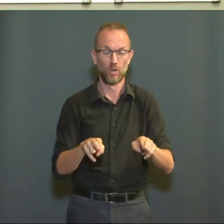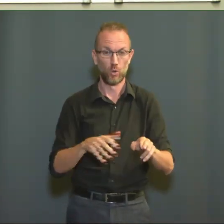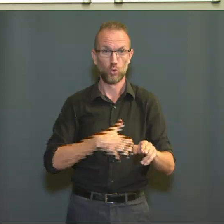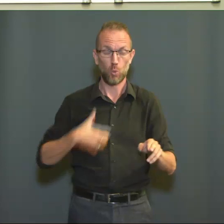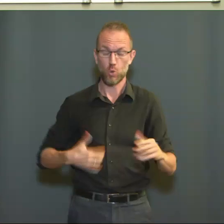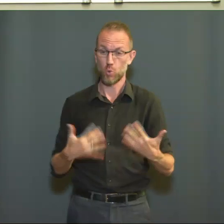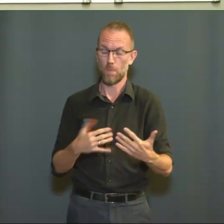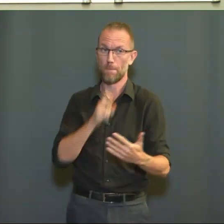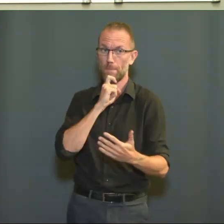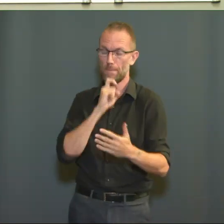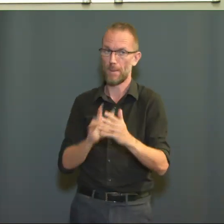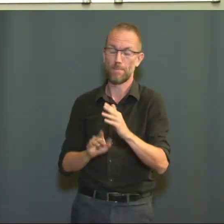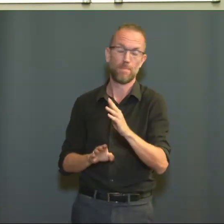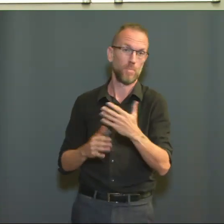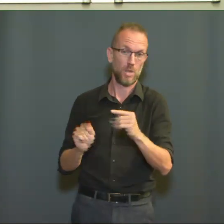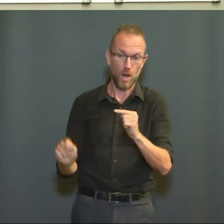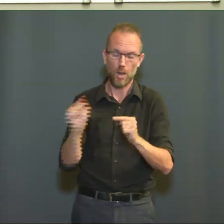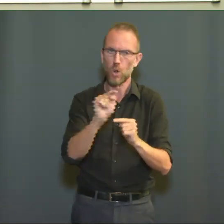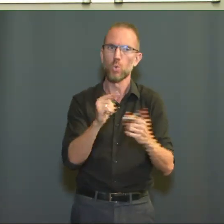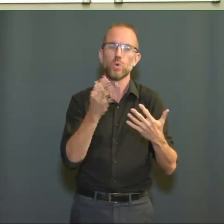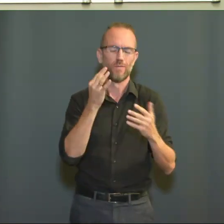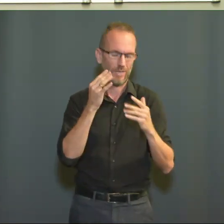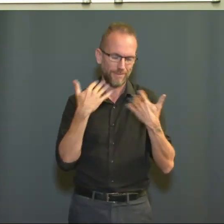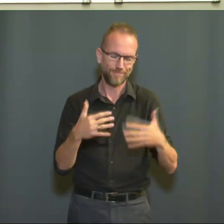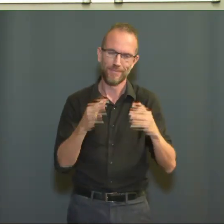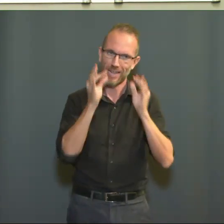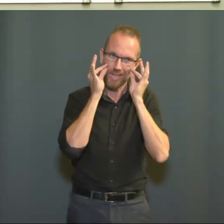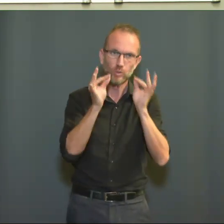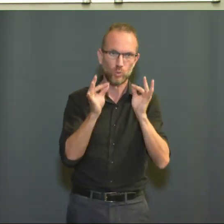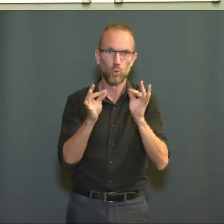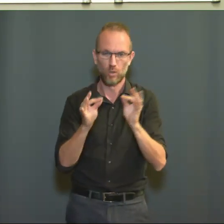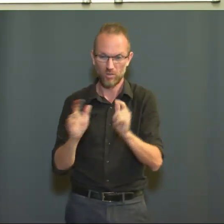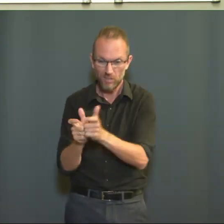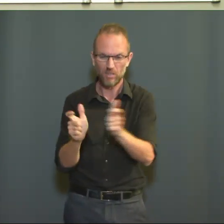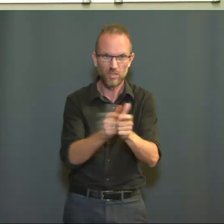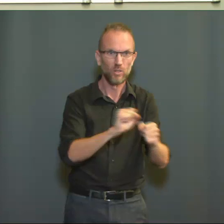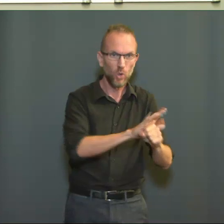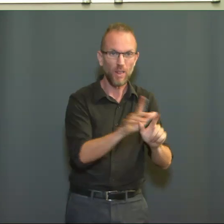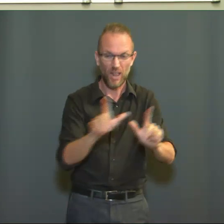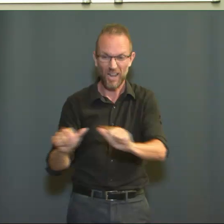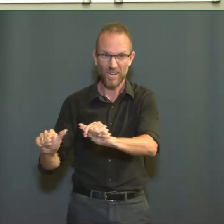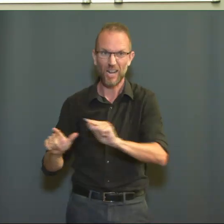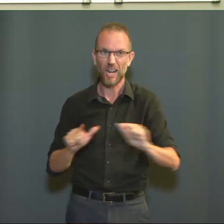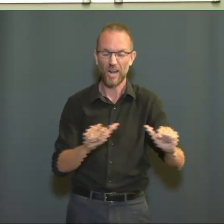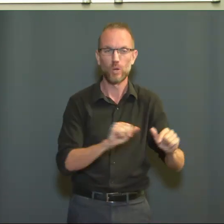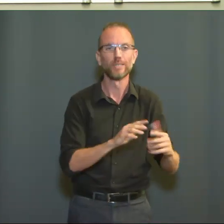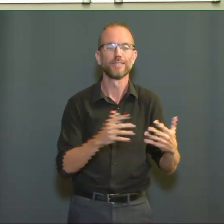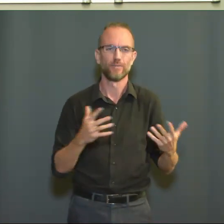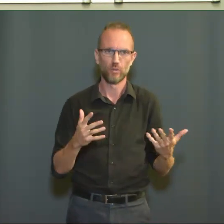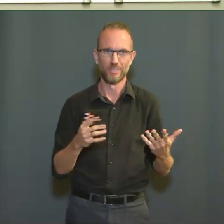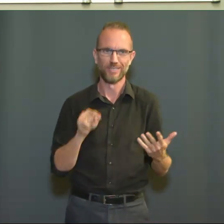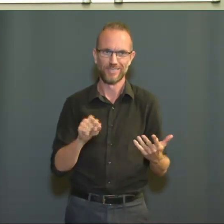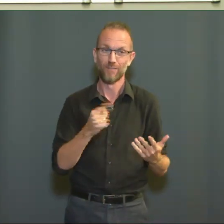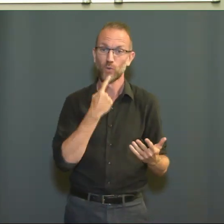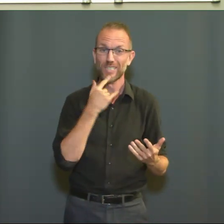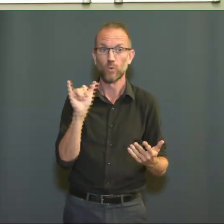à faire attention parce que ces chiffres significativement pourraient reprendre le dessus si on baisse la garde au